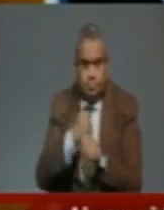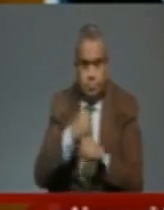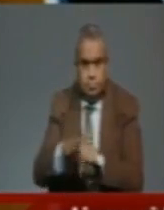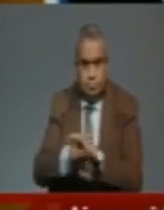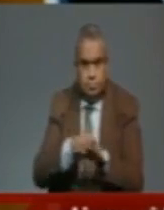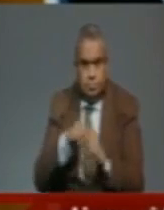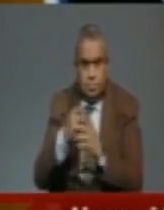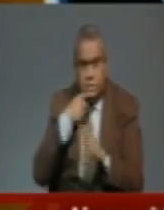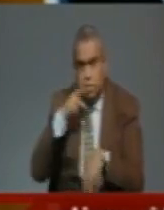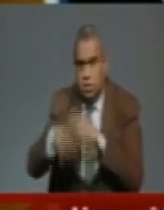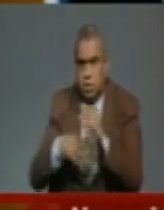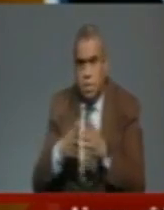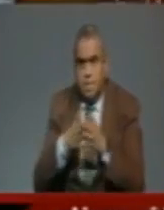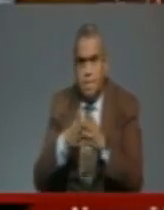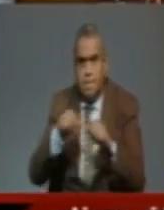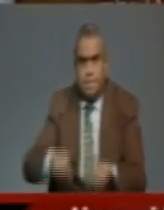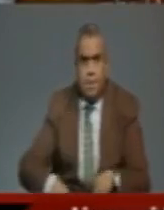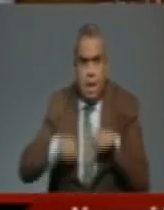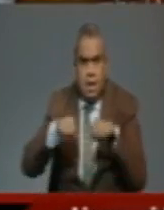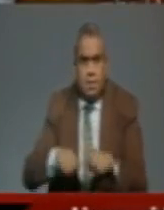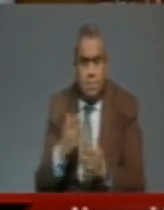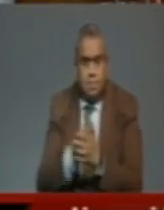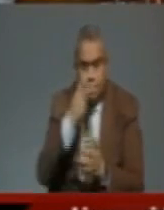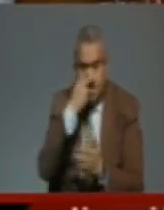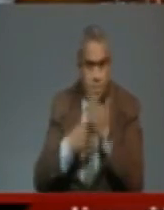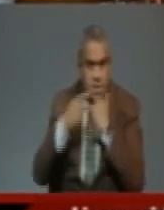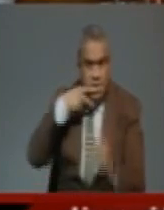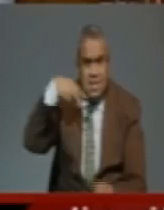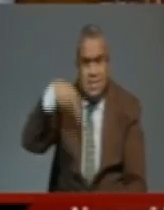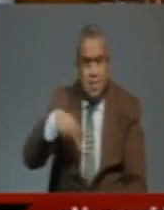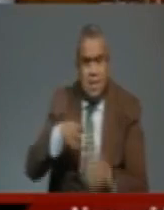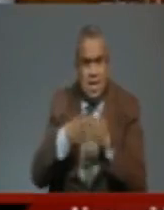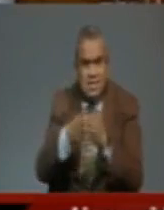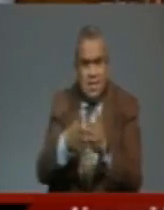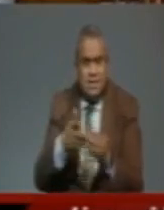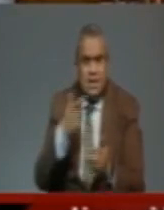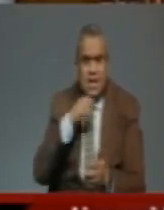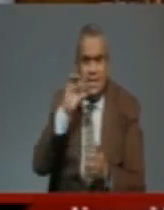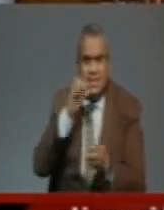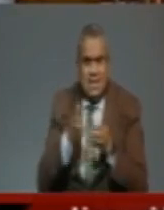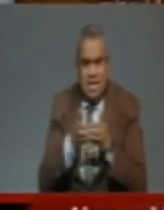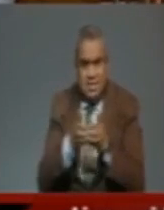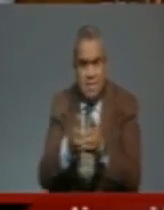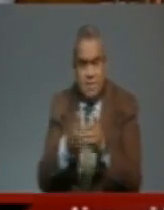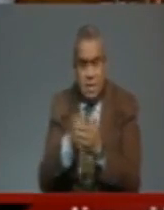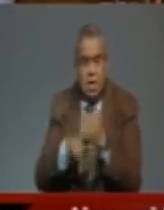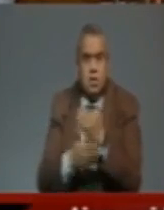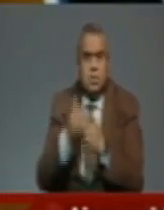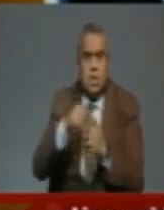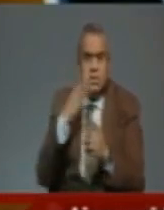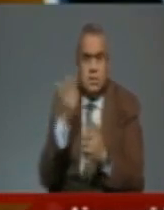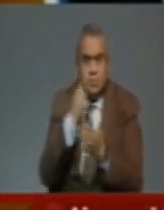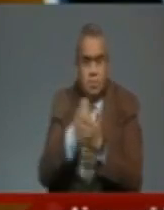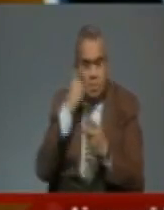المركب دي. المركب دي عشان يبقى عندنا بدل ما كان 8 سفن يبقى 9 سفن ودايما بنجدد فيهم، وفي تفاهم شديد جدا بين